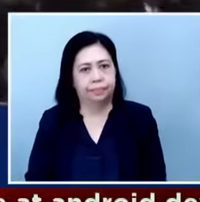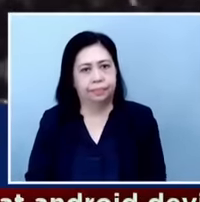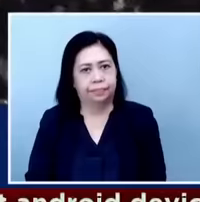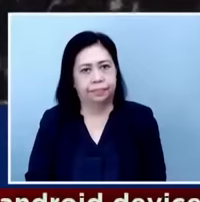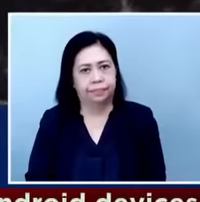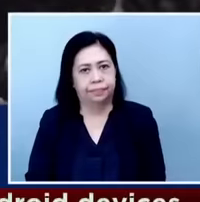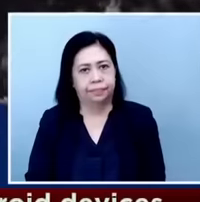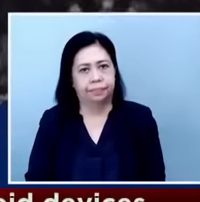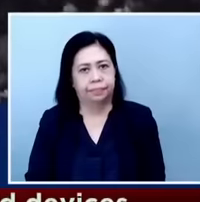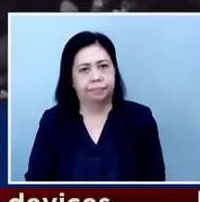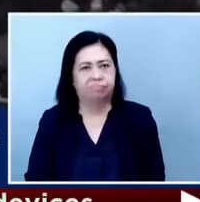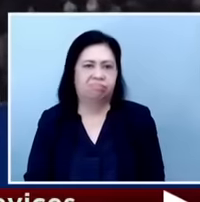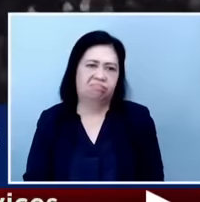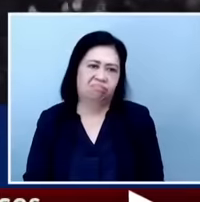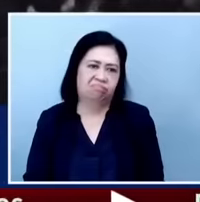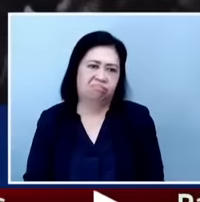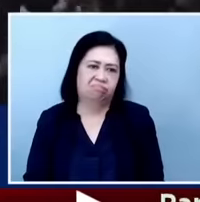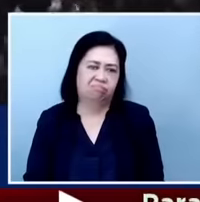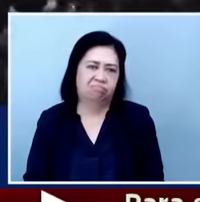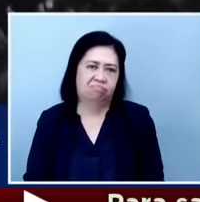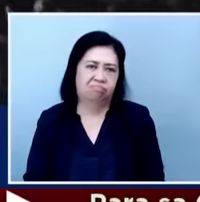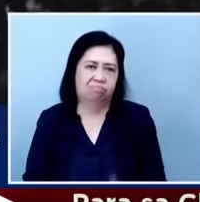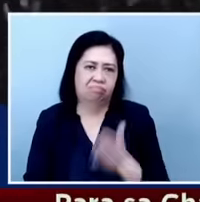Ay, nahinto na naman. Umatras na naman.